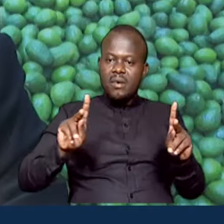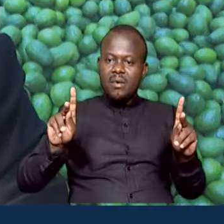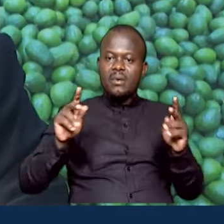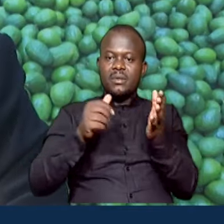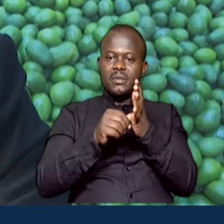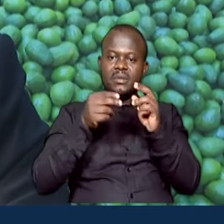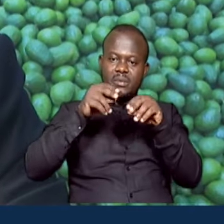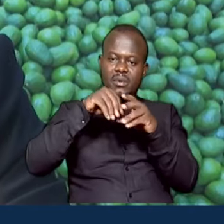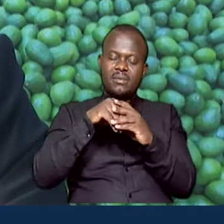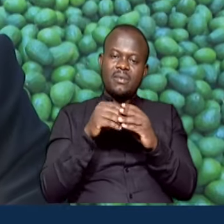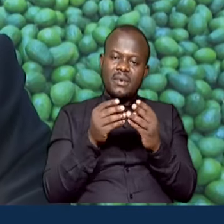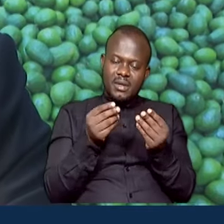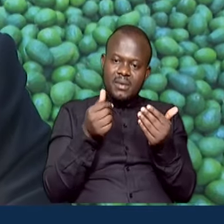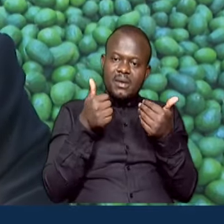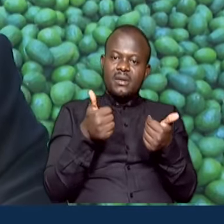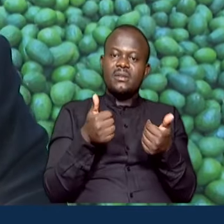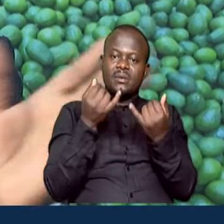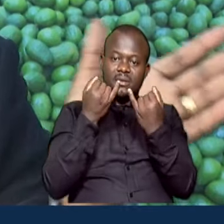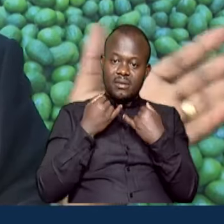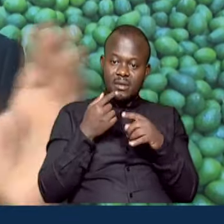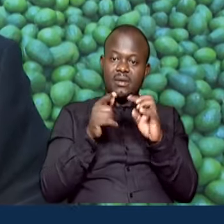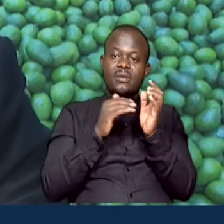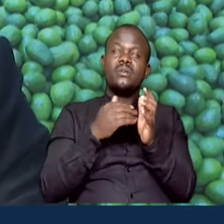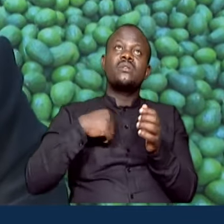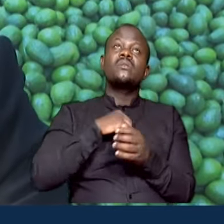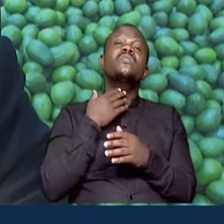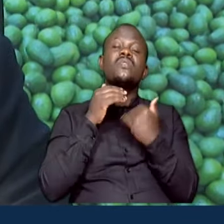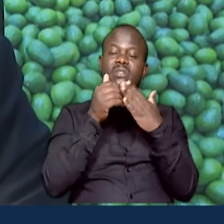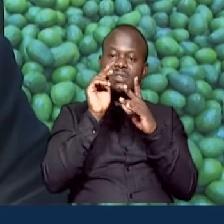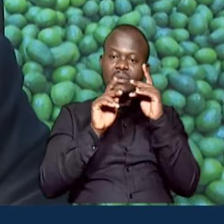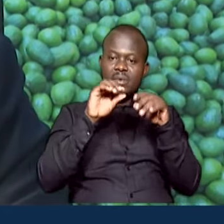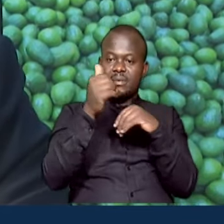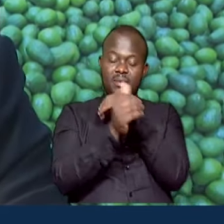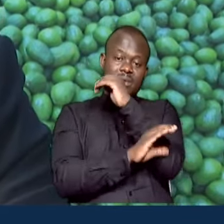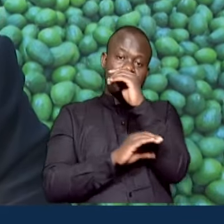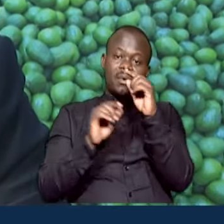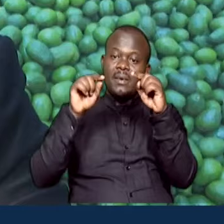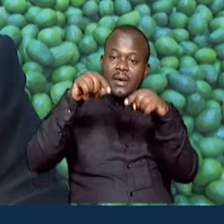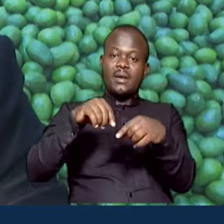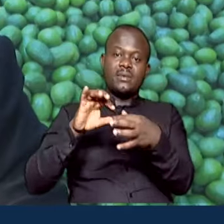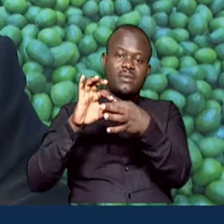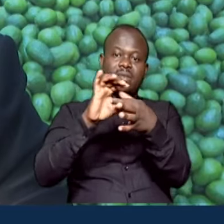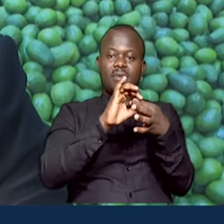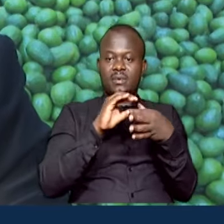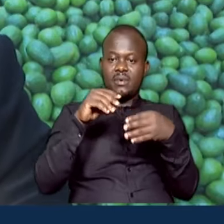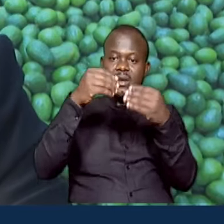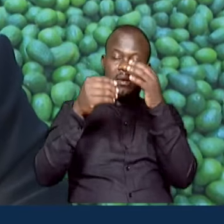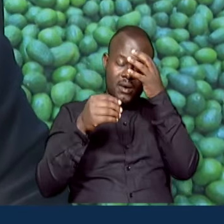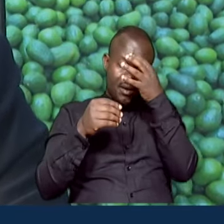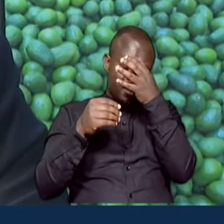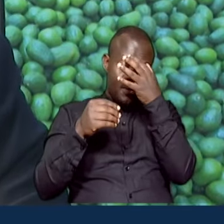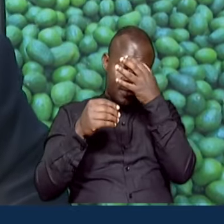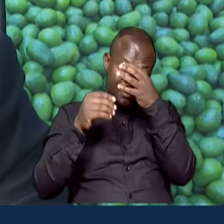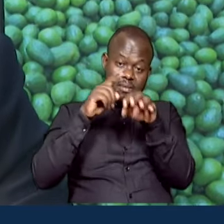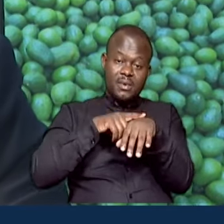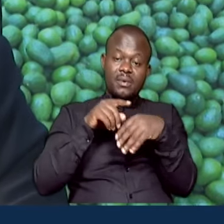bakagitwara neza bakaba bakitubwira. Kandi turifuza ko rwose abanyamahanga baza dufatanya, bahabwa umwanya,